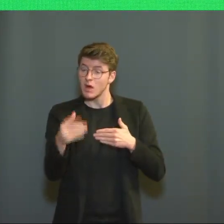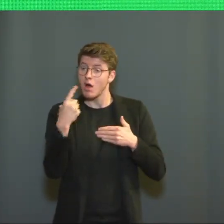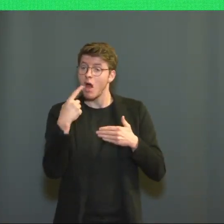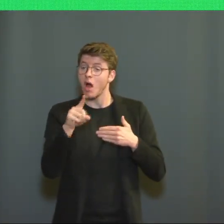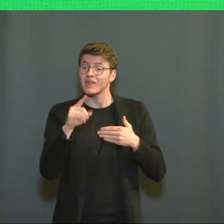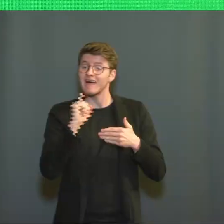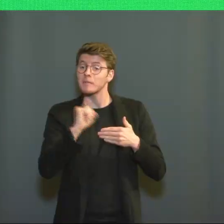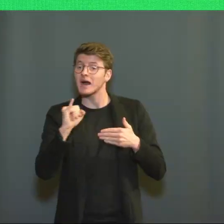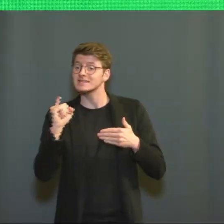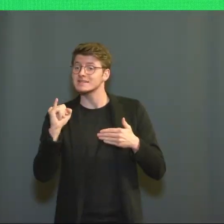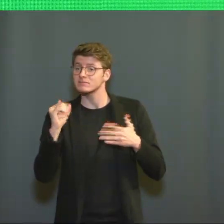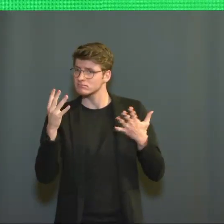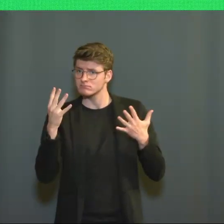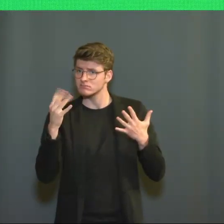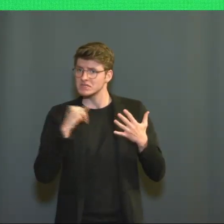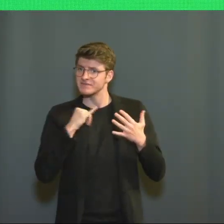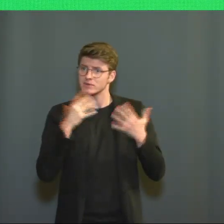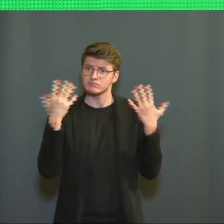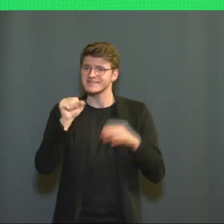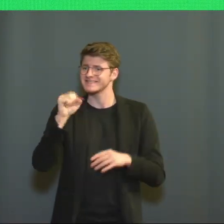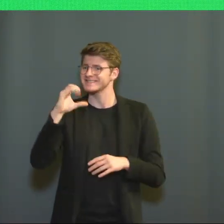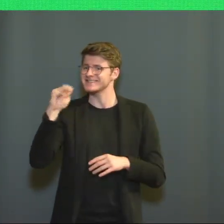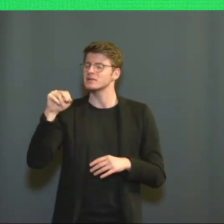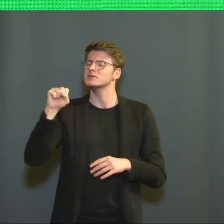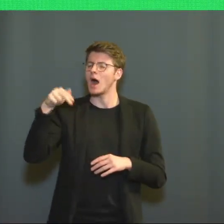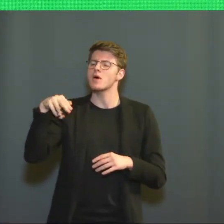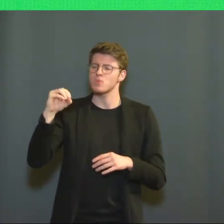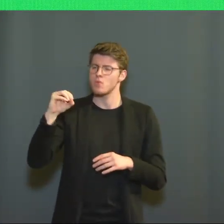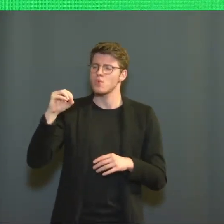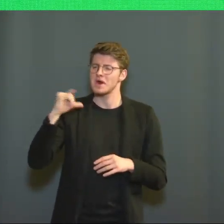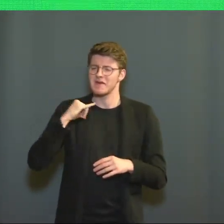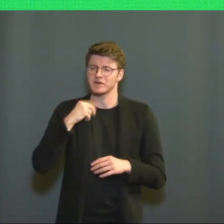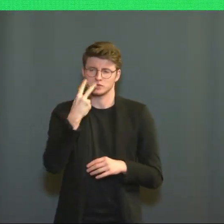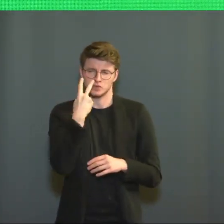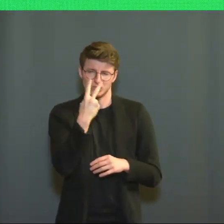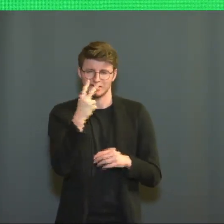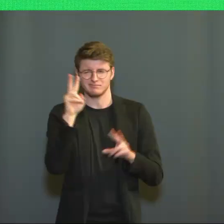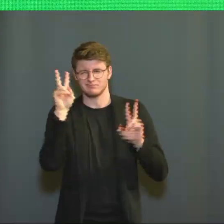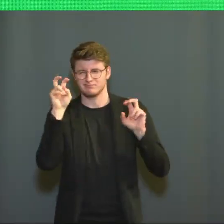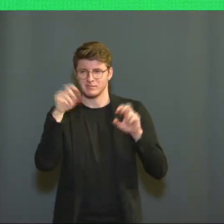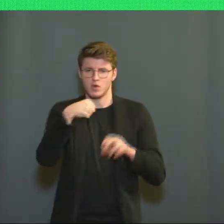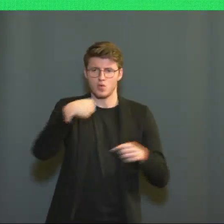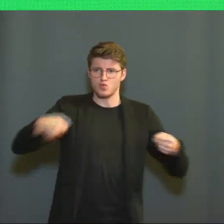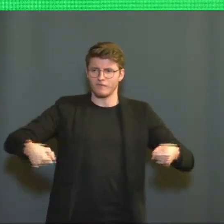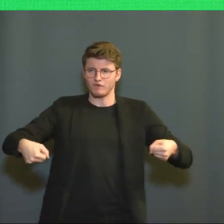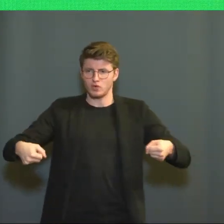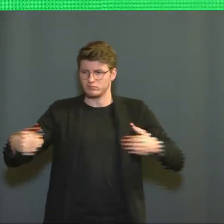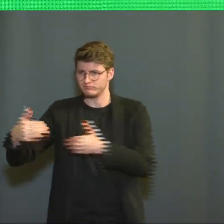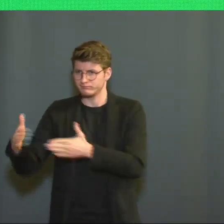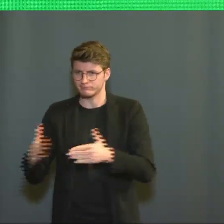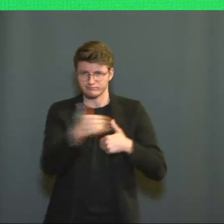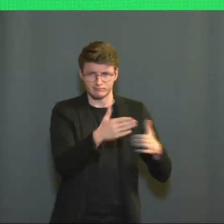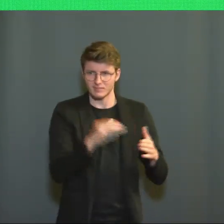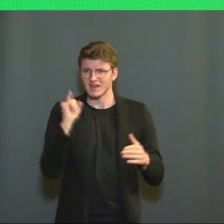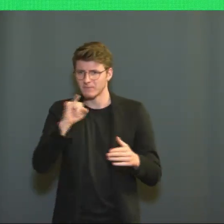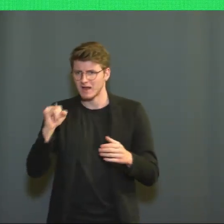eigenlijk twee verschillende databases, twee verschillende koffers zijn waar alles in bewaard wordt. Een koffer waar uiteraard alles in zit